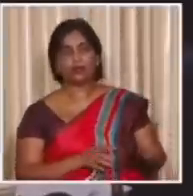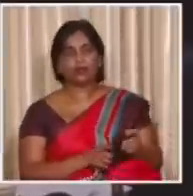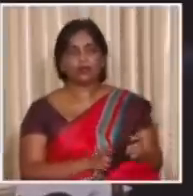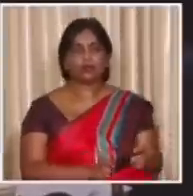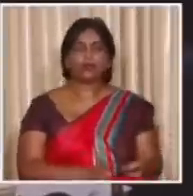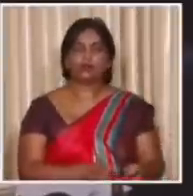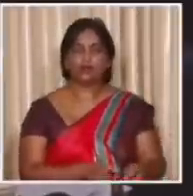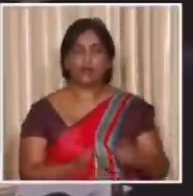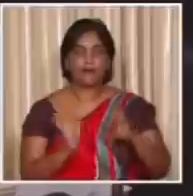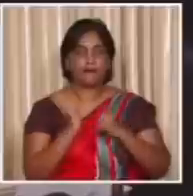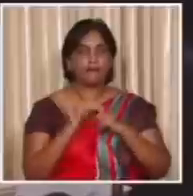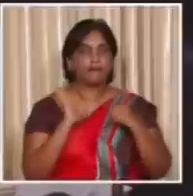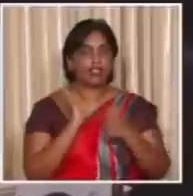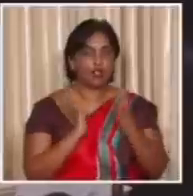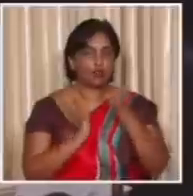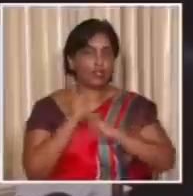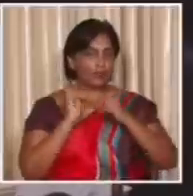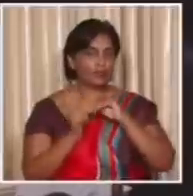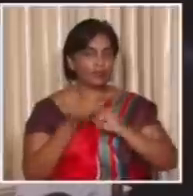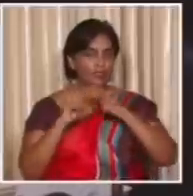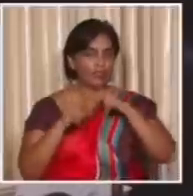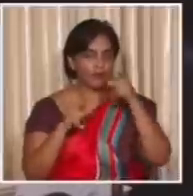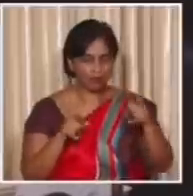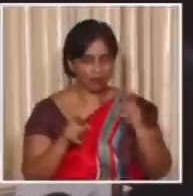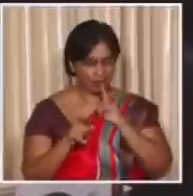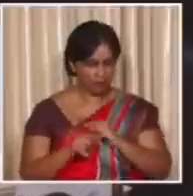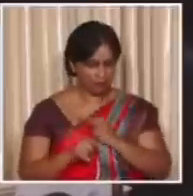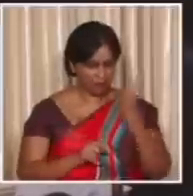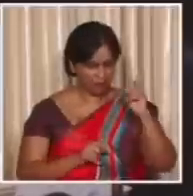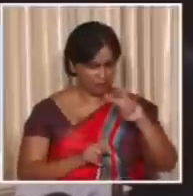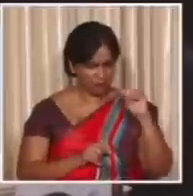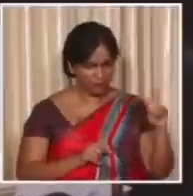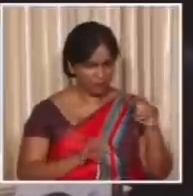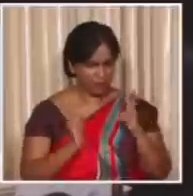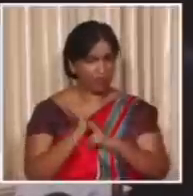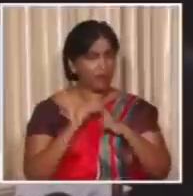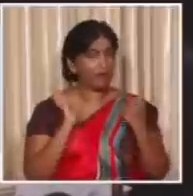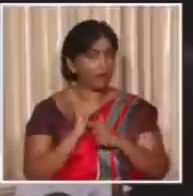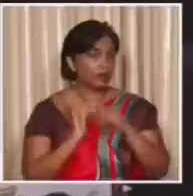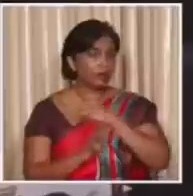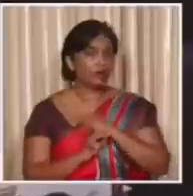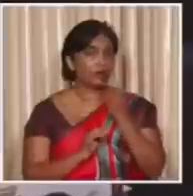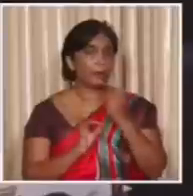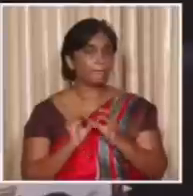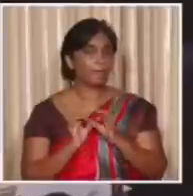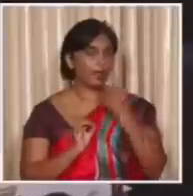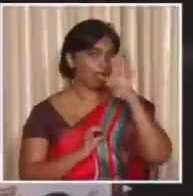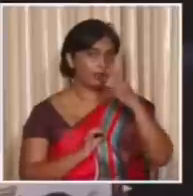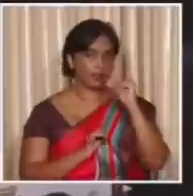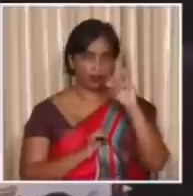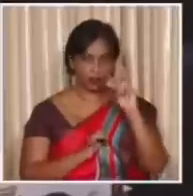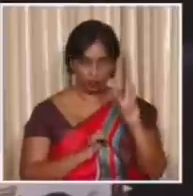වැට් ආදායම මෙතන ඇති මුදල් අමාත්‍යාංශ නිලධාරී මහතුර මේකට පැහැදිලි කරන්න 2022 වැට් ආදායම තිබුණේ රුපියල් බිලියන